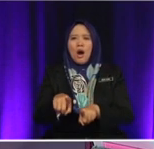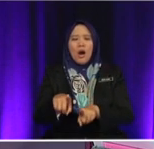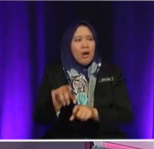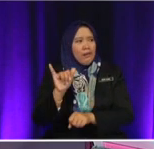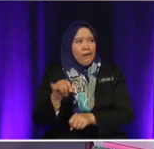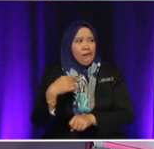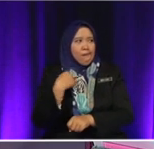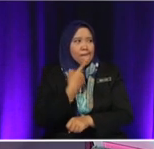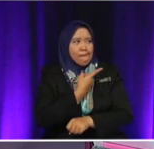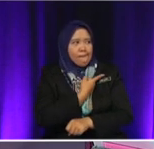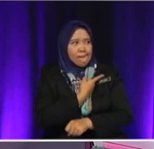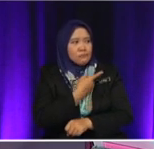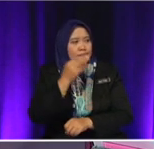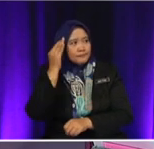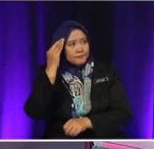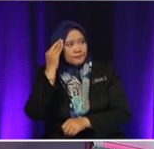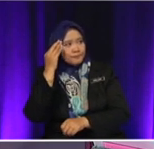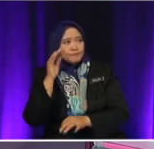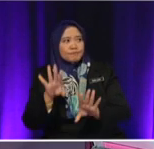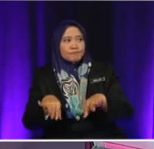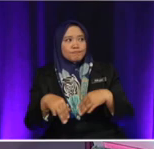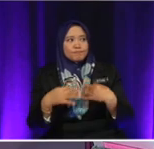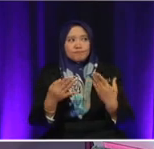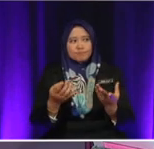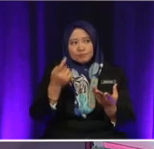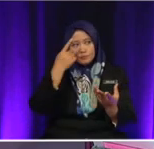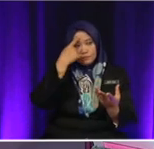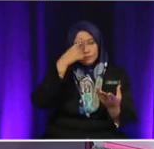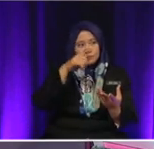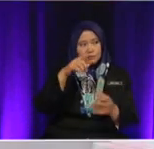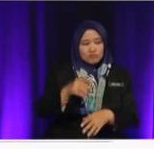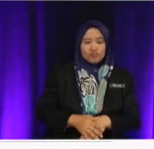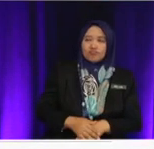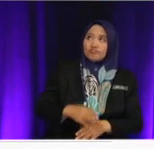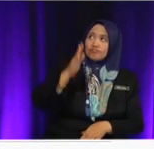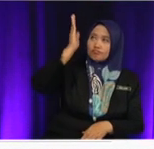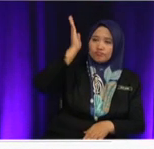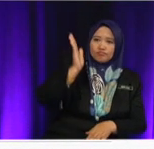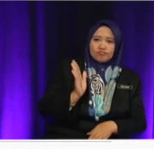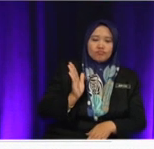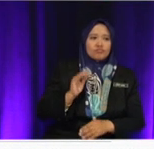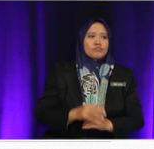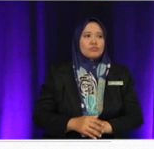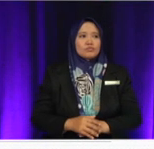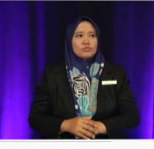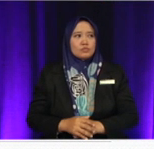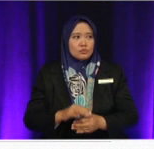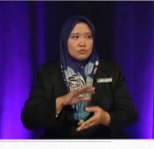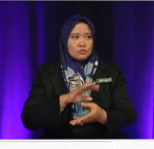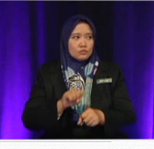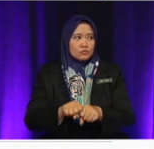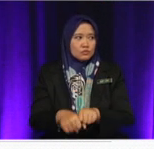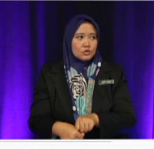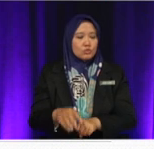dan justifikasi kemahiran asas keusahawanan yang ada 9 ni, okey, yang supaya murid-murid ingat iaitu tentang syarikat